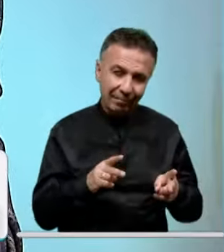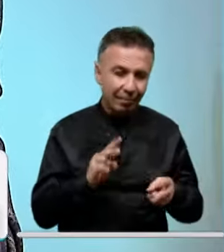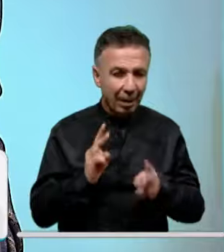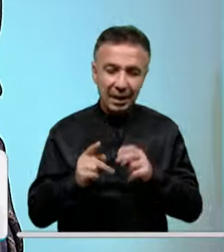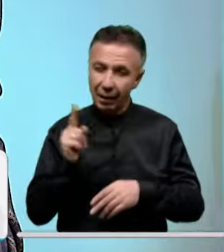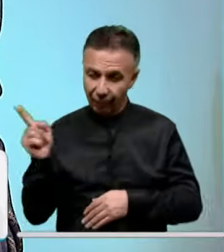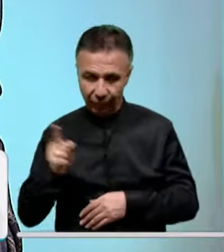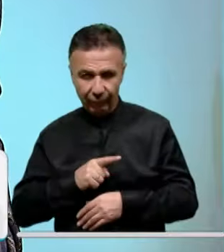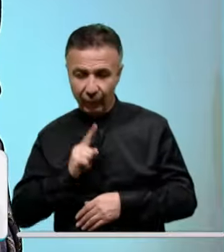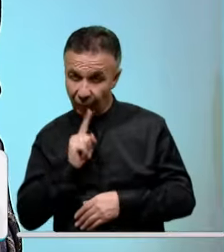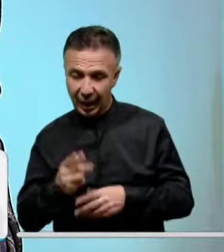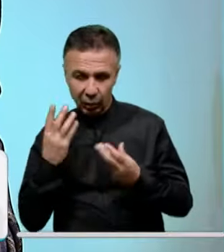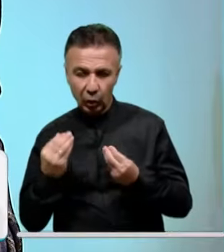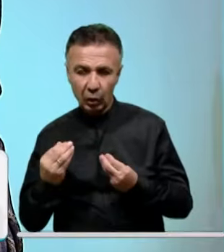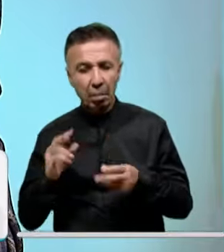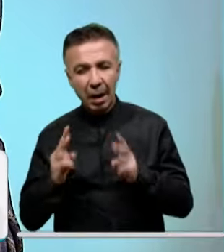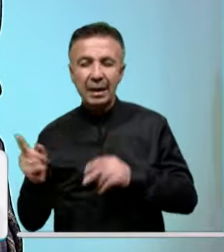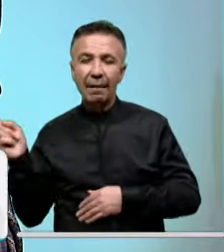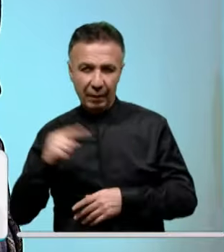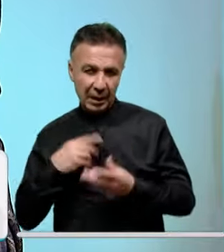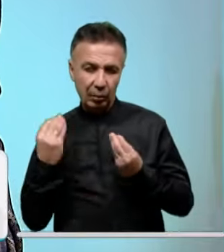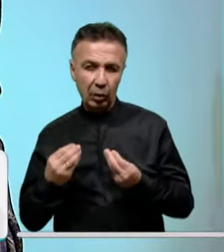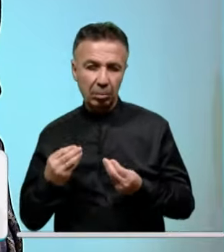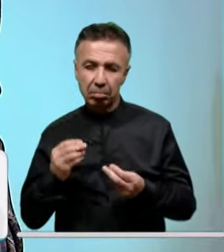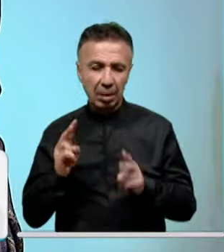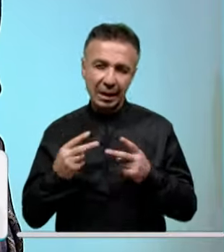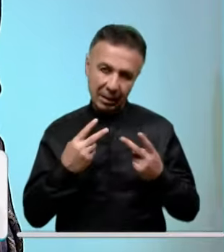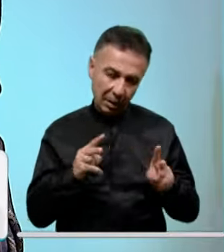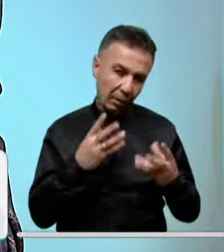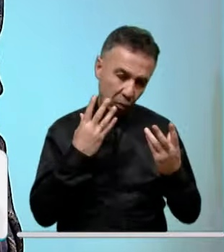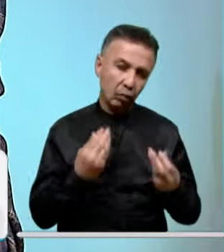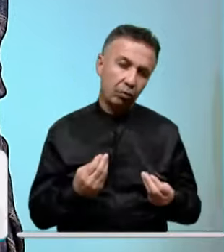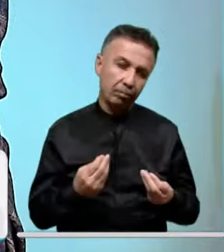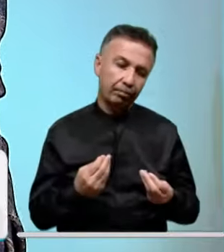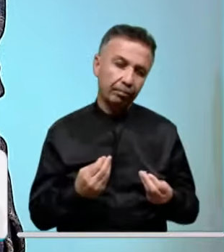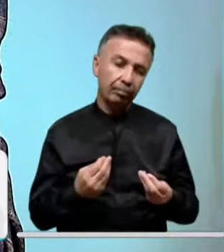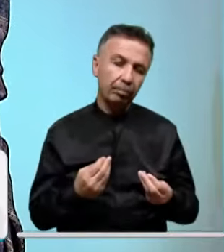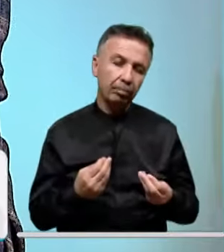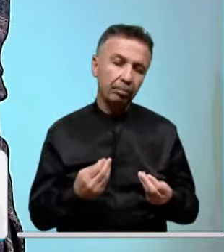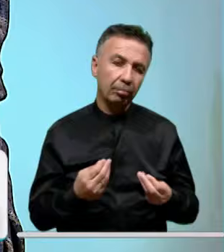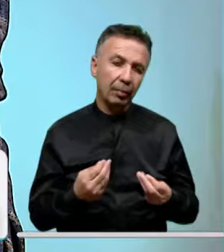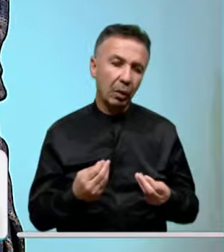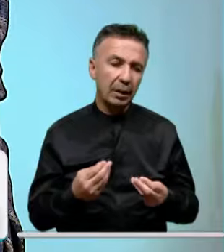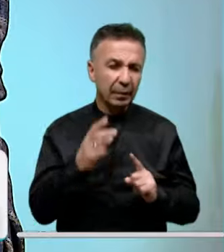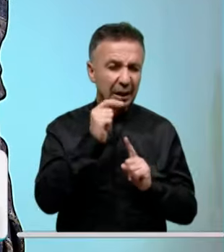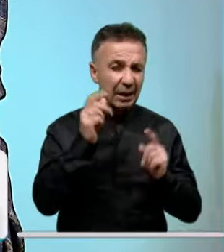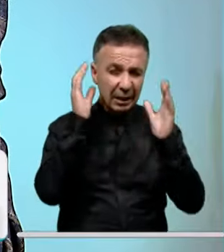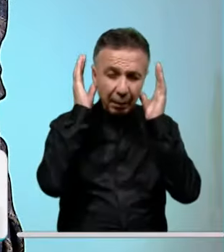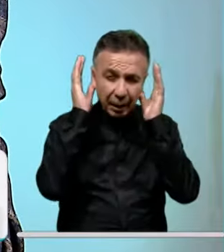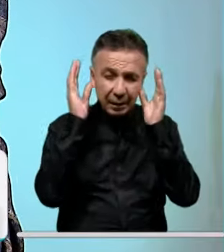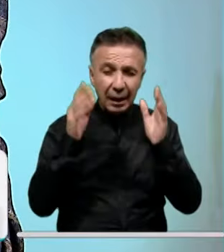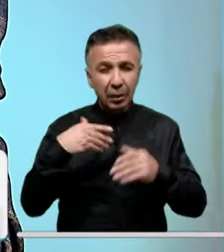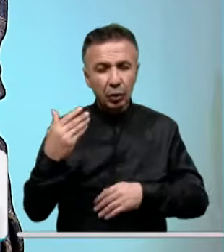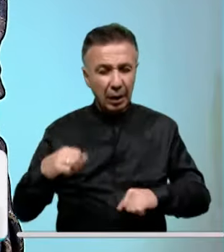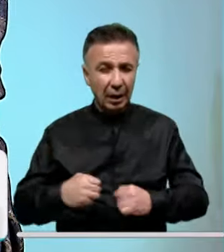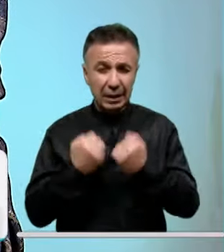farz olabilir, bazen vacip olabilir, bazen mendup olabilir. Yani hocam ikindiden sonra